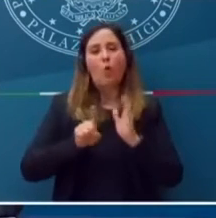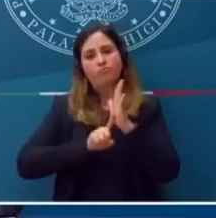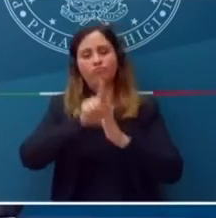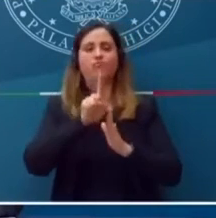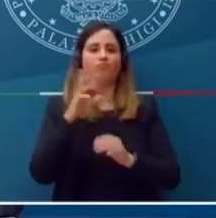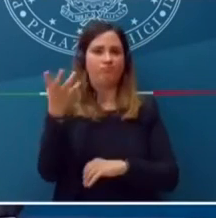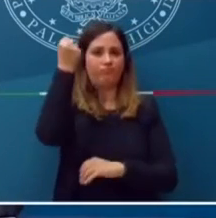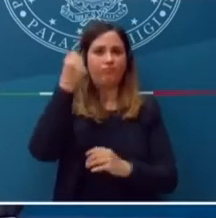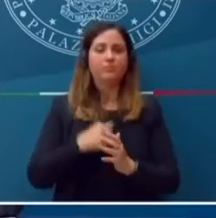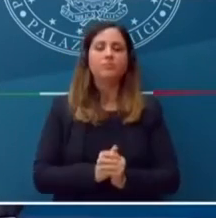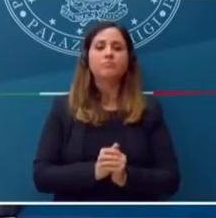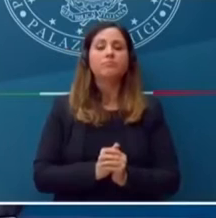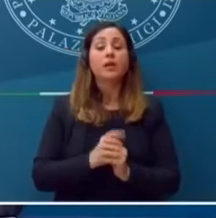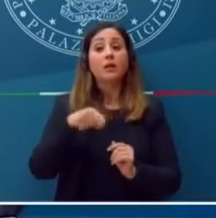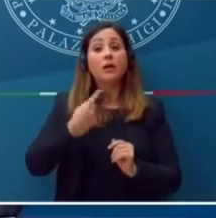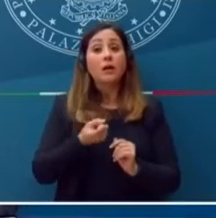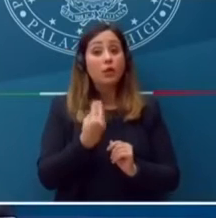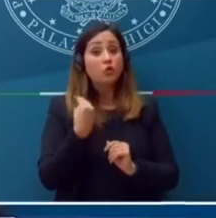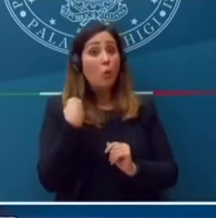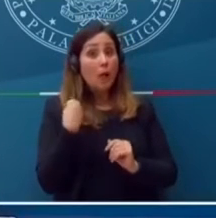Poi avevamo una domanda sul Golden Power.